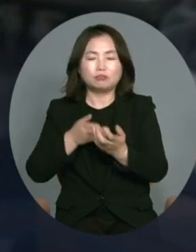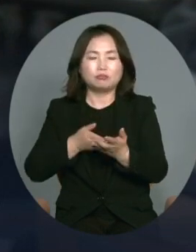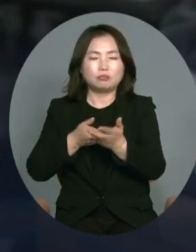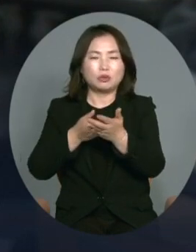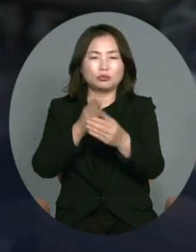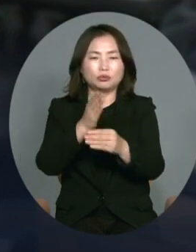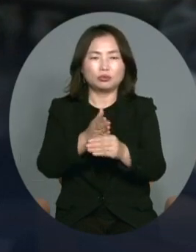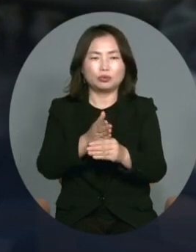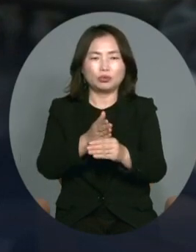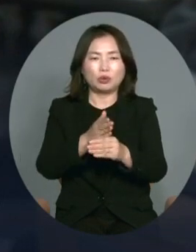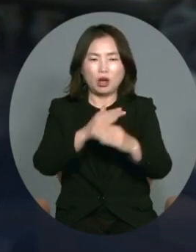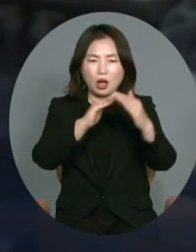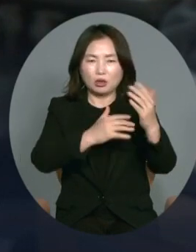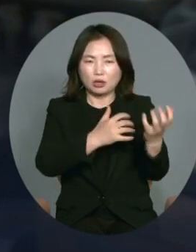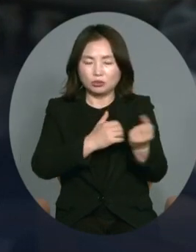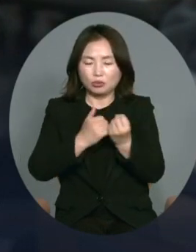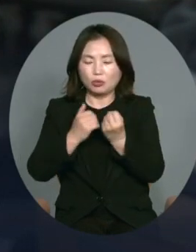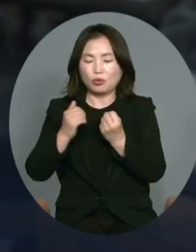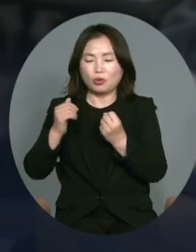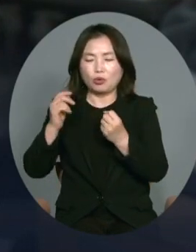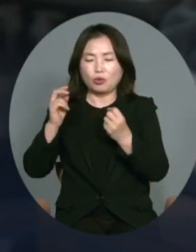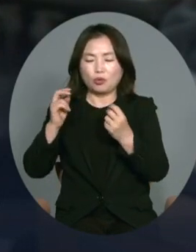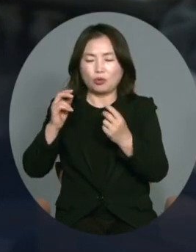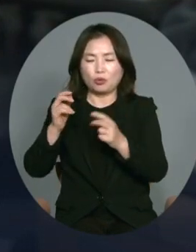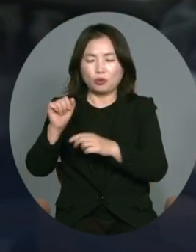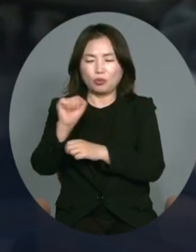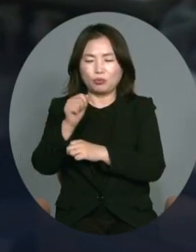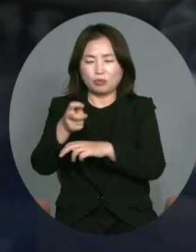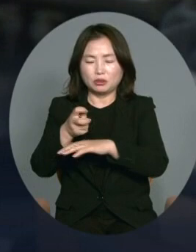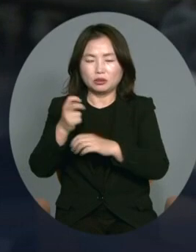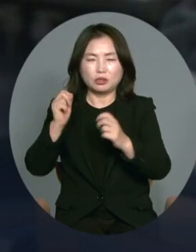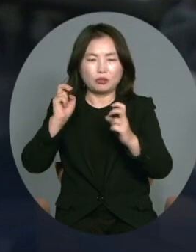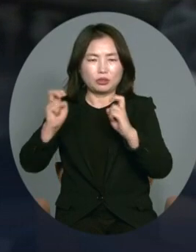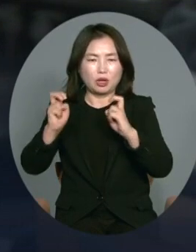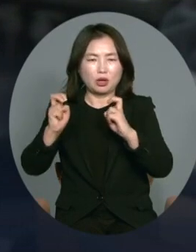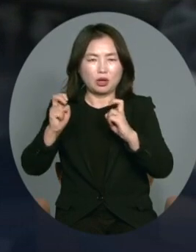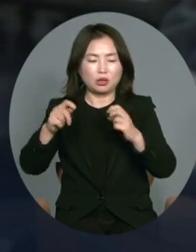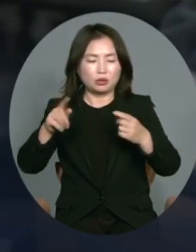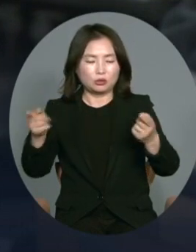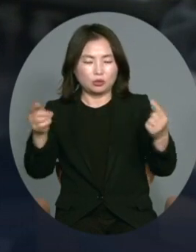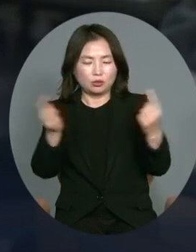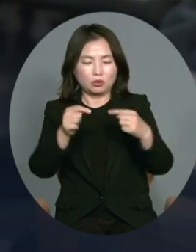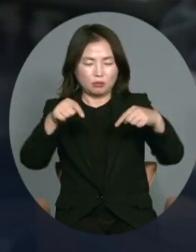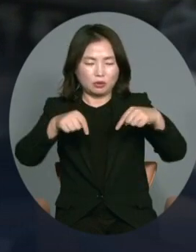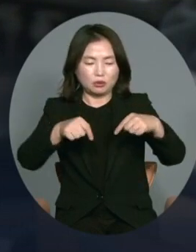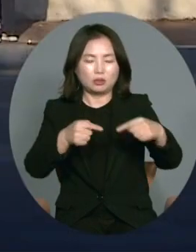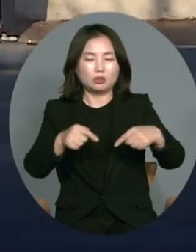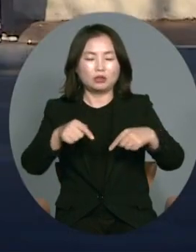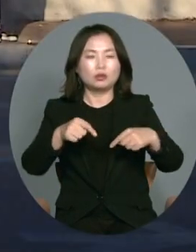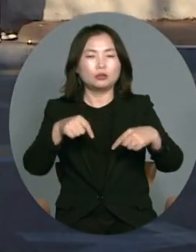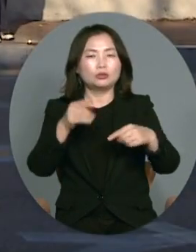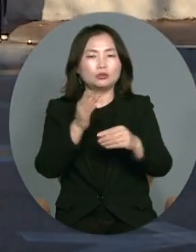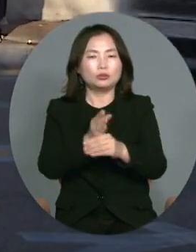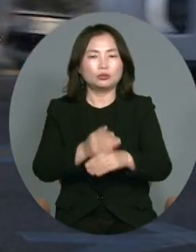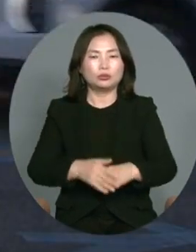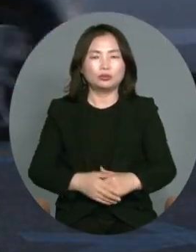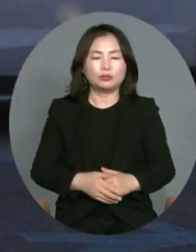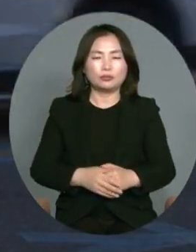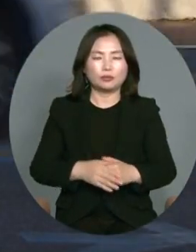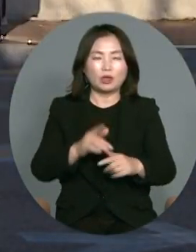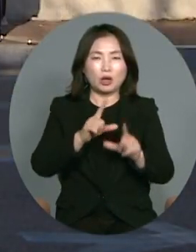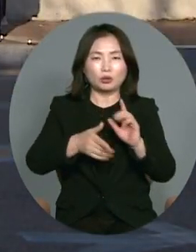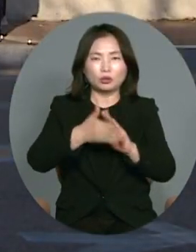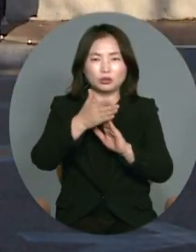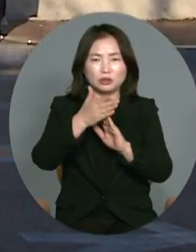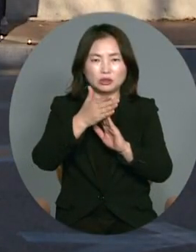상황이고 그 안을 가지고 그 운수회사와 이제 그 지금 조정 협의 중에 있습니다. 올해 초